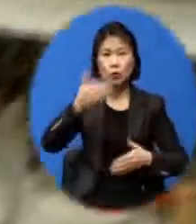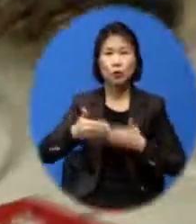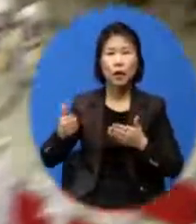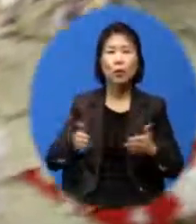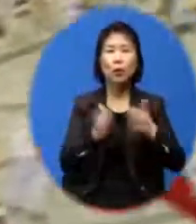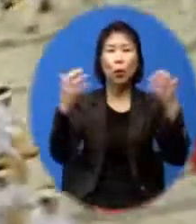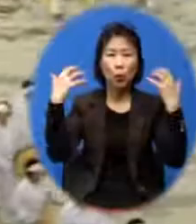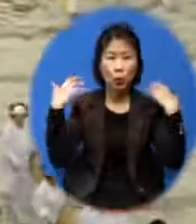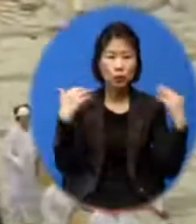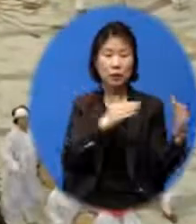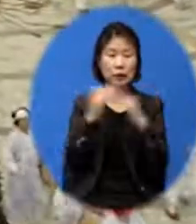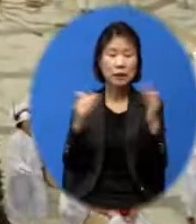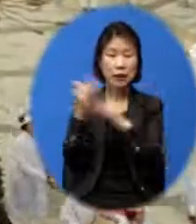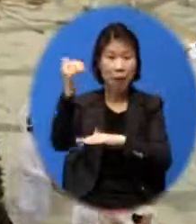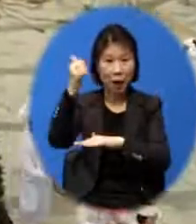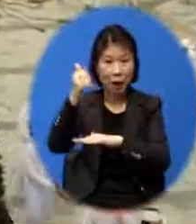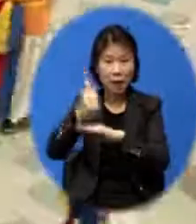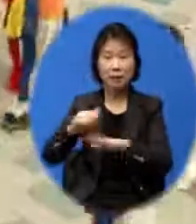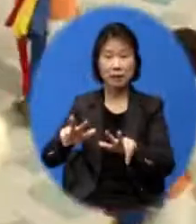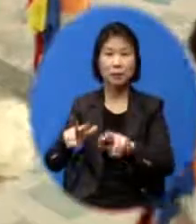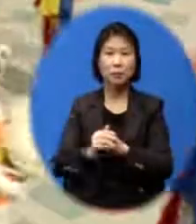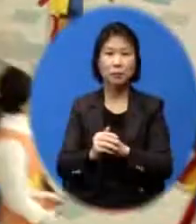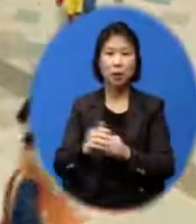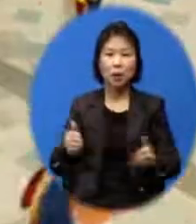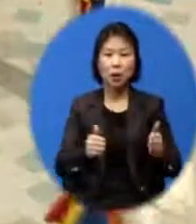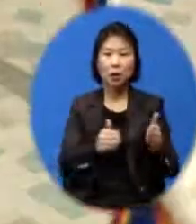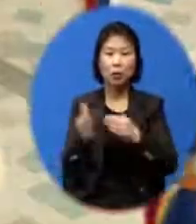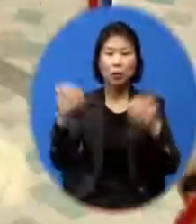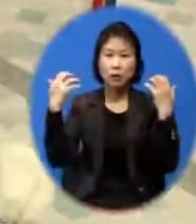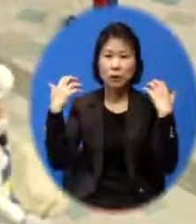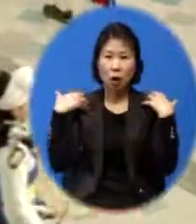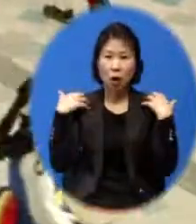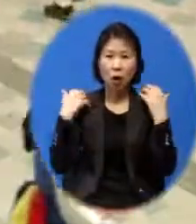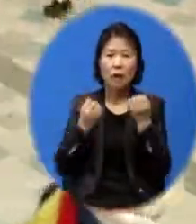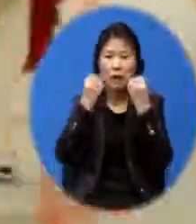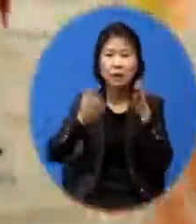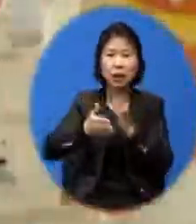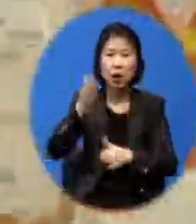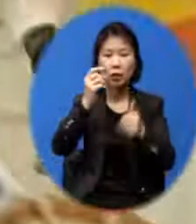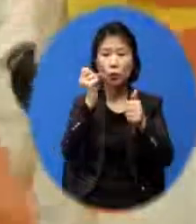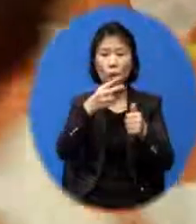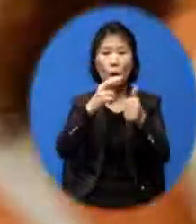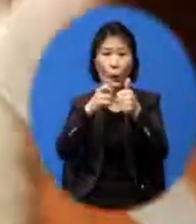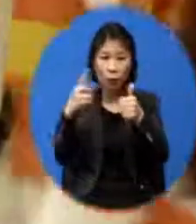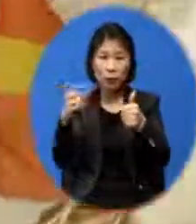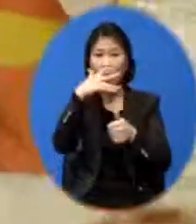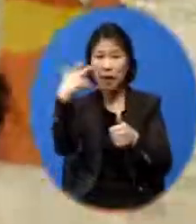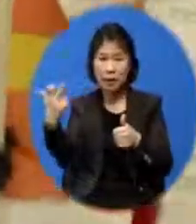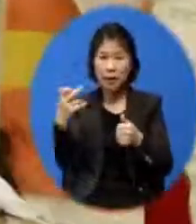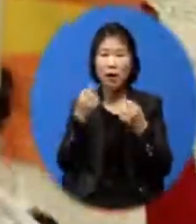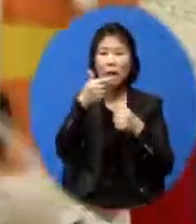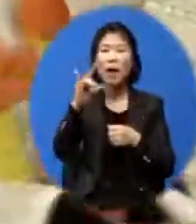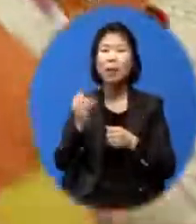충남도청의 각 실국별 이사가 막바지로 접어든 지금 도청 신청사와 홍성 예산이론에서 내포시대의 새로운 개막을